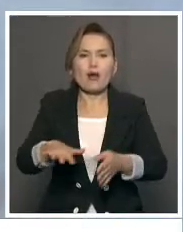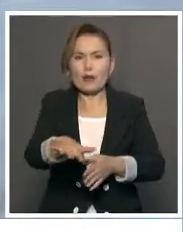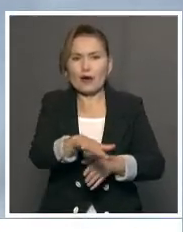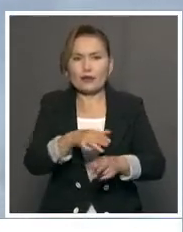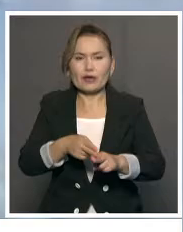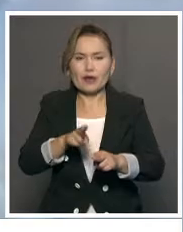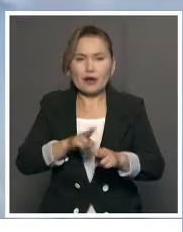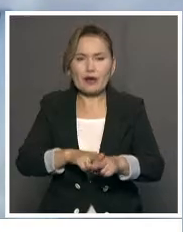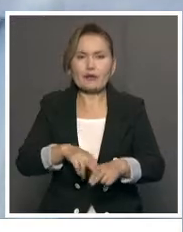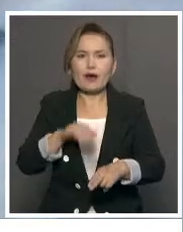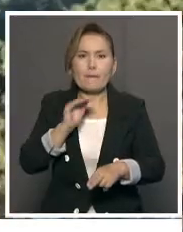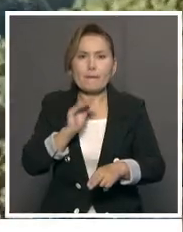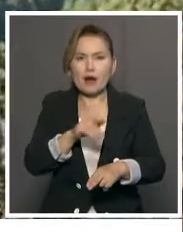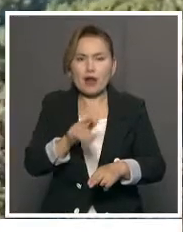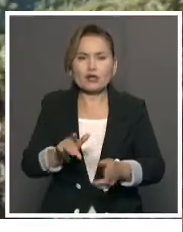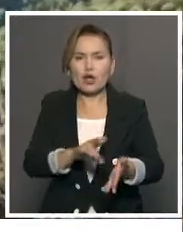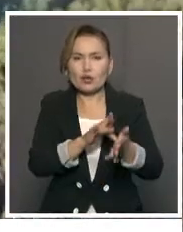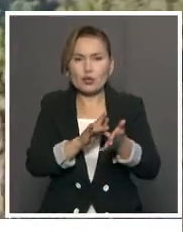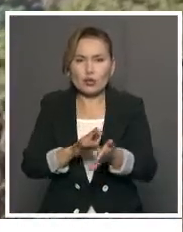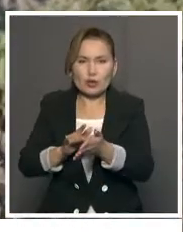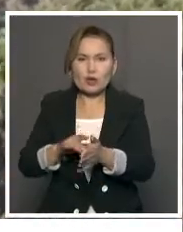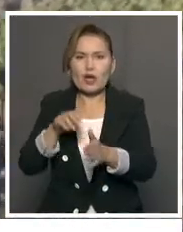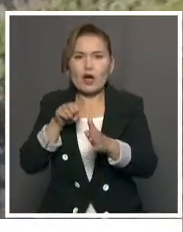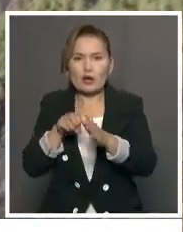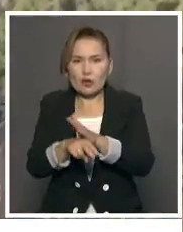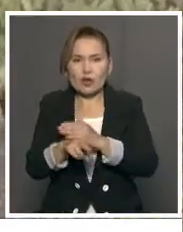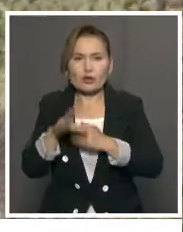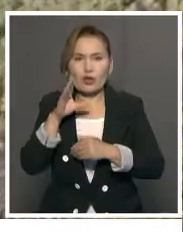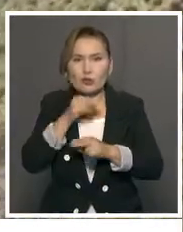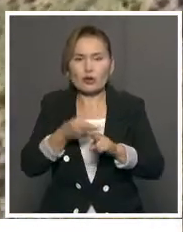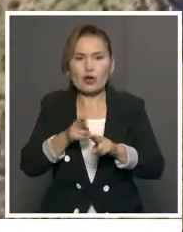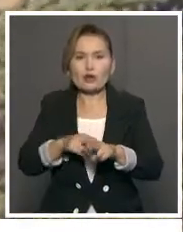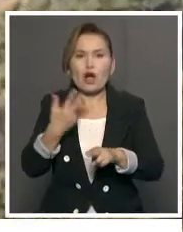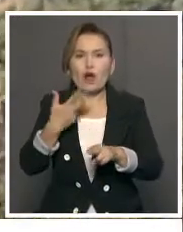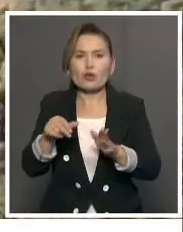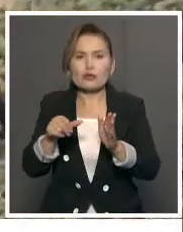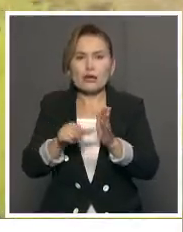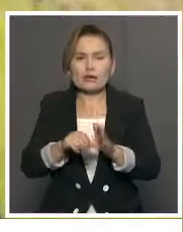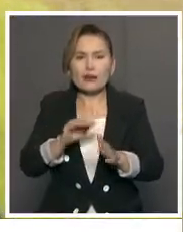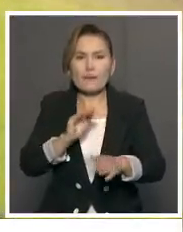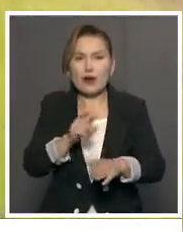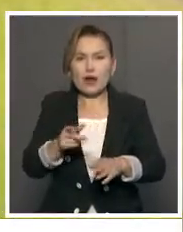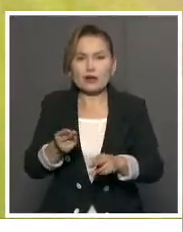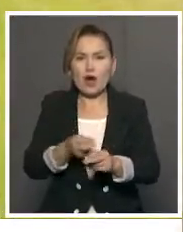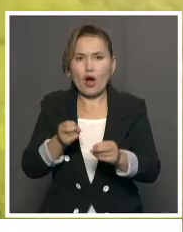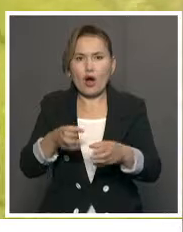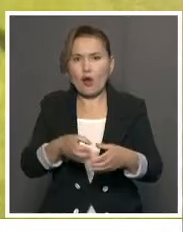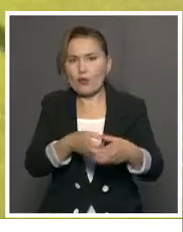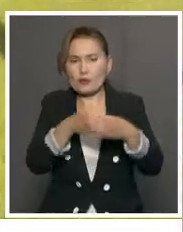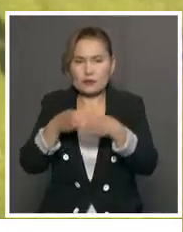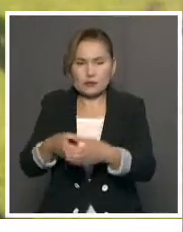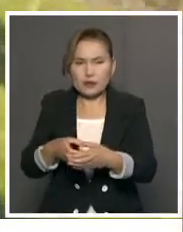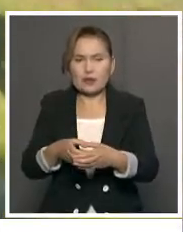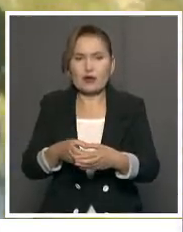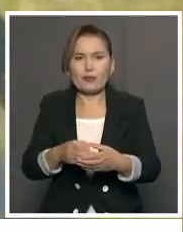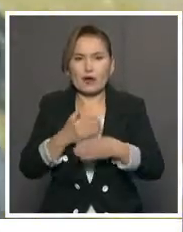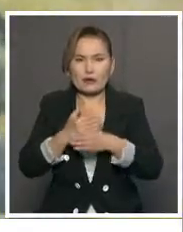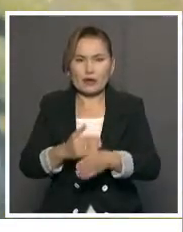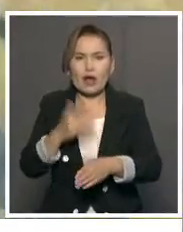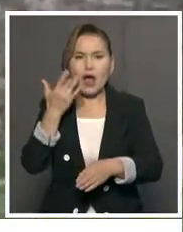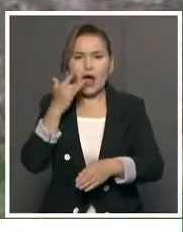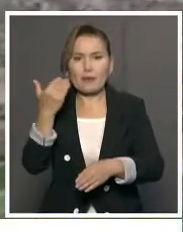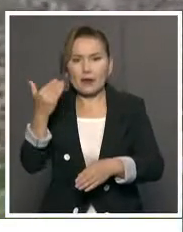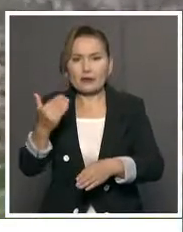провинциясын мыңдаған тұрғын мен турист тастап кетті. Жергілікті билік тағы 36 мыңдай адамды қауіпсіз жерге көшіру қажеттігін айтып отыр.